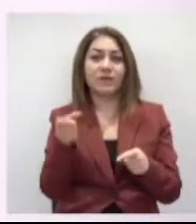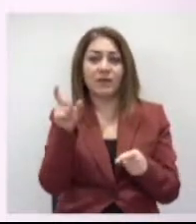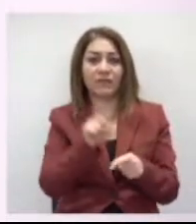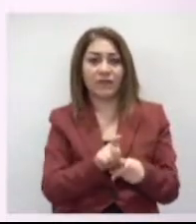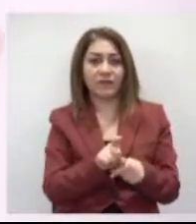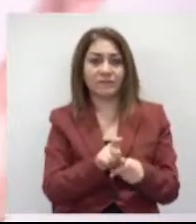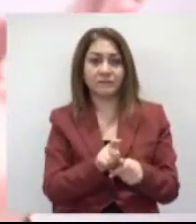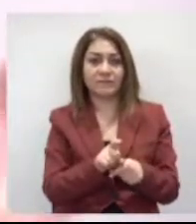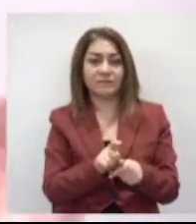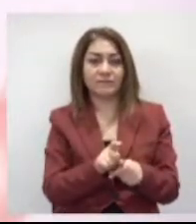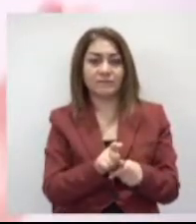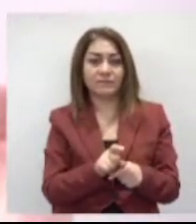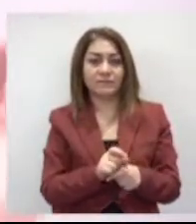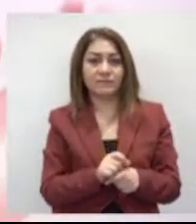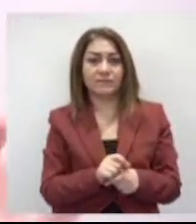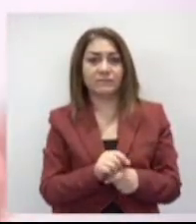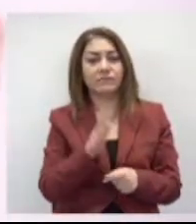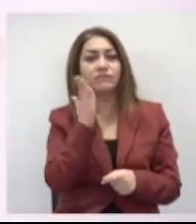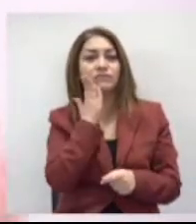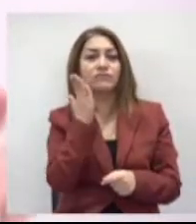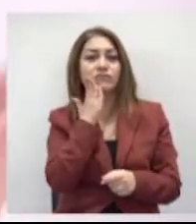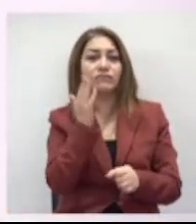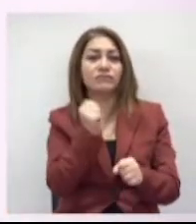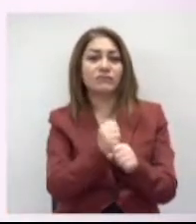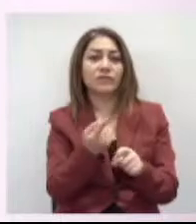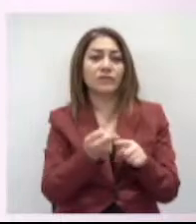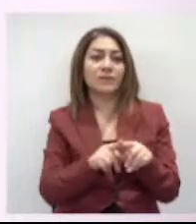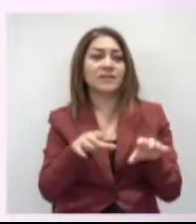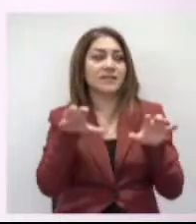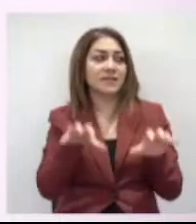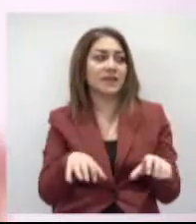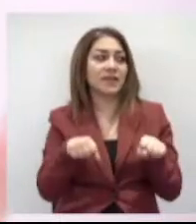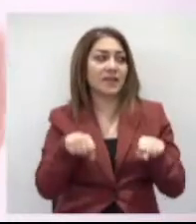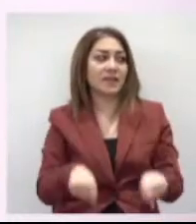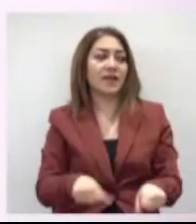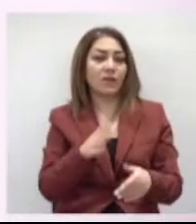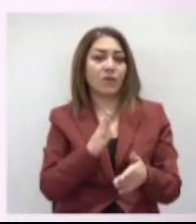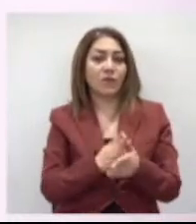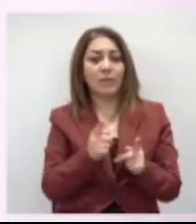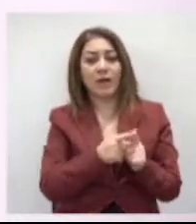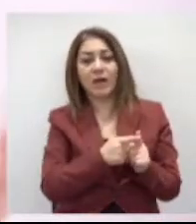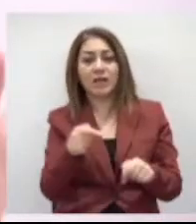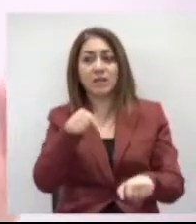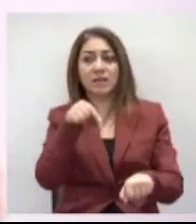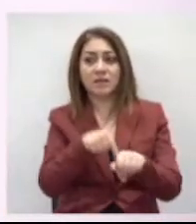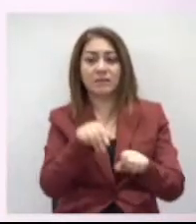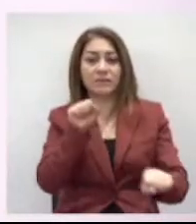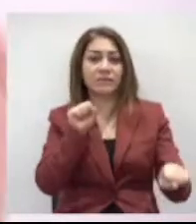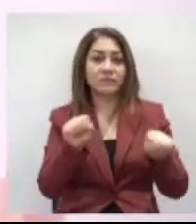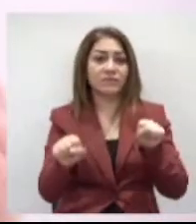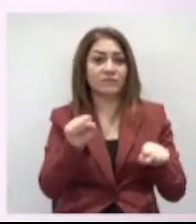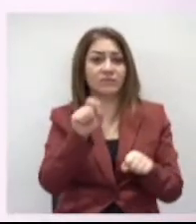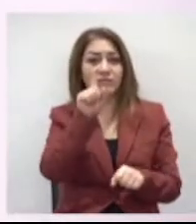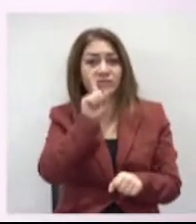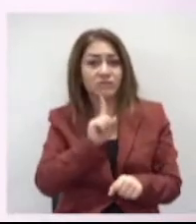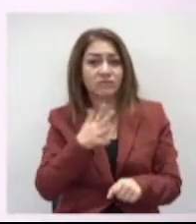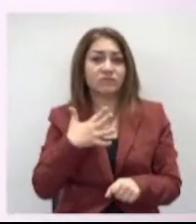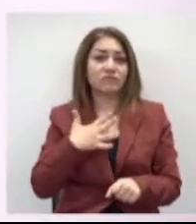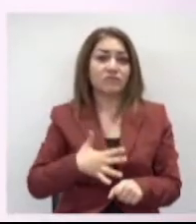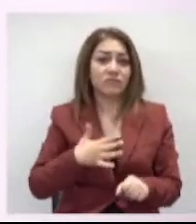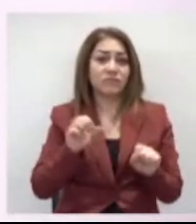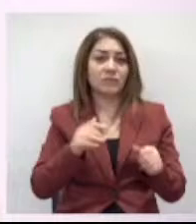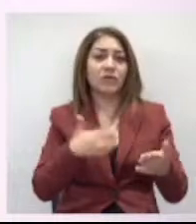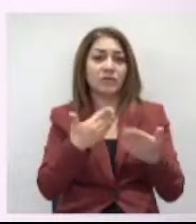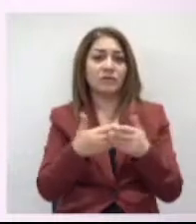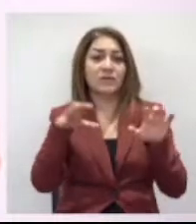ավելի իմ տրամաբանությամբ անեմ, որպես նախագահող իրավունք ունեմ թերևս, հետագայում եթե զգաք, որ վարումը դեռ լավ չի լինում, կարող ենք նաև